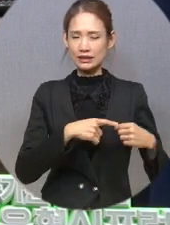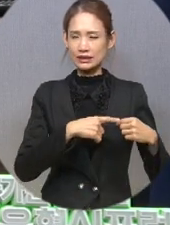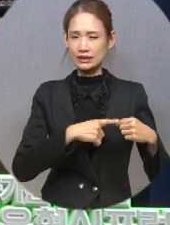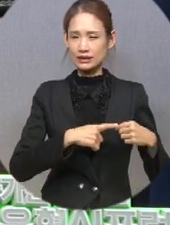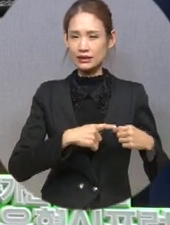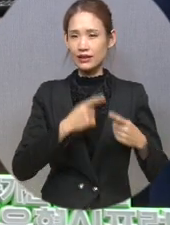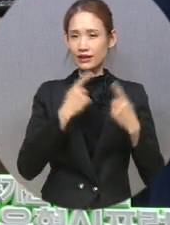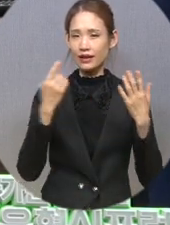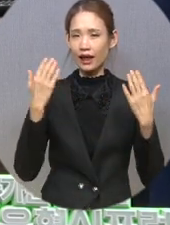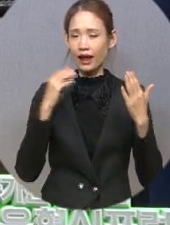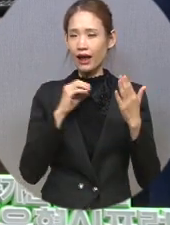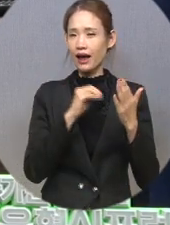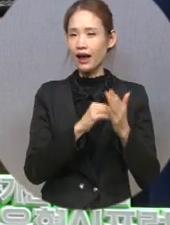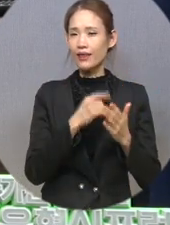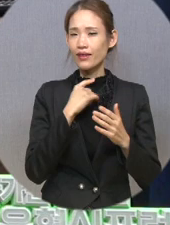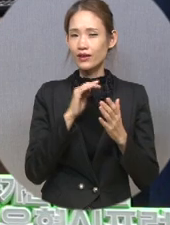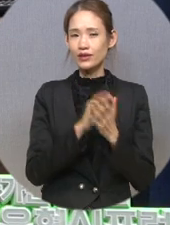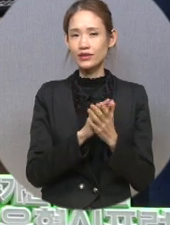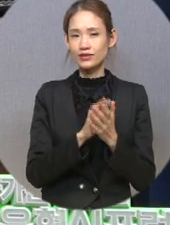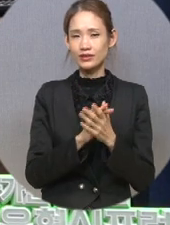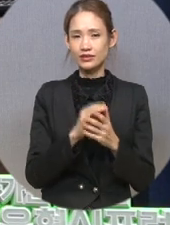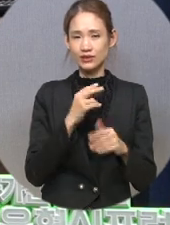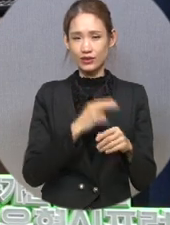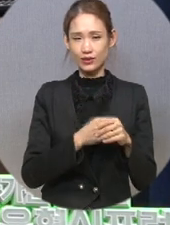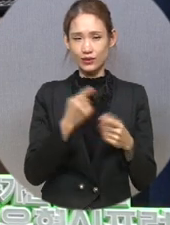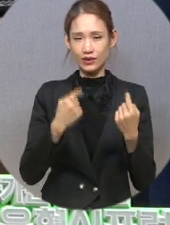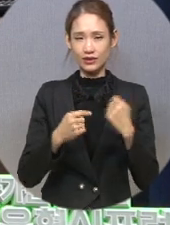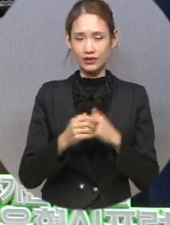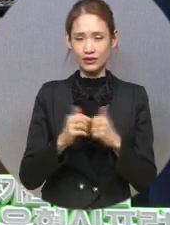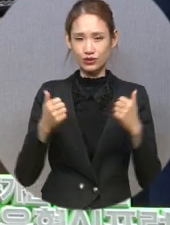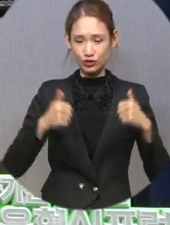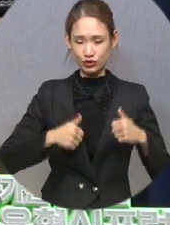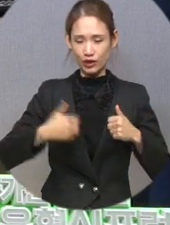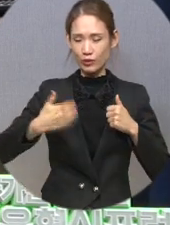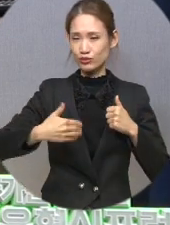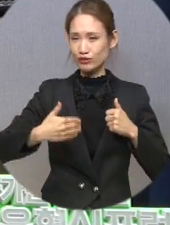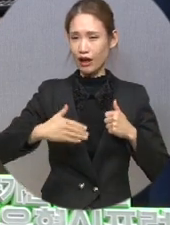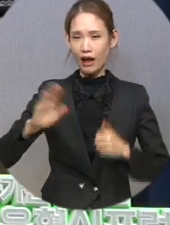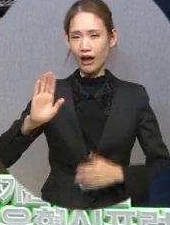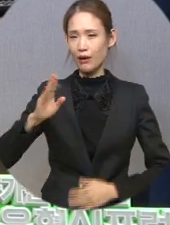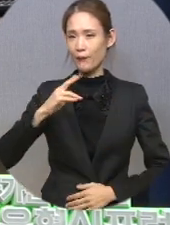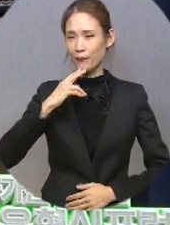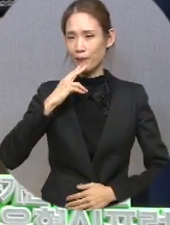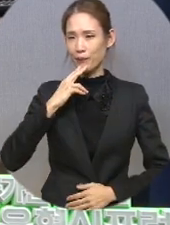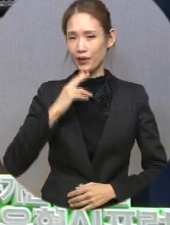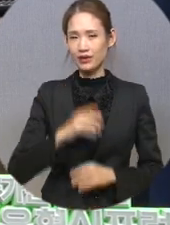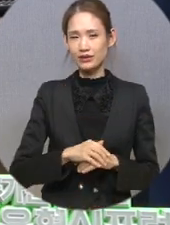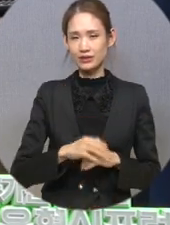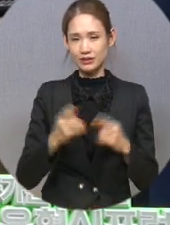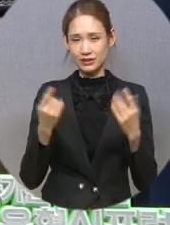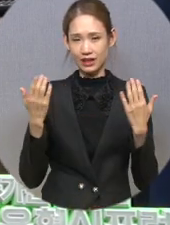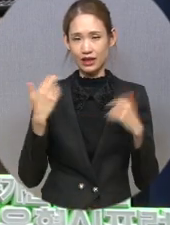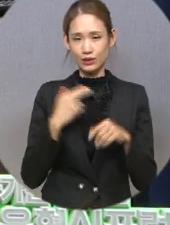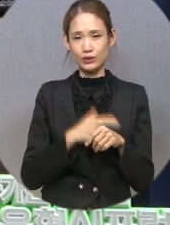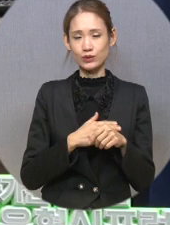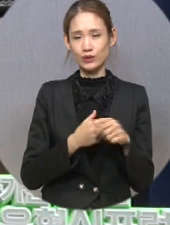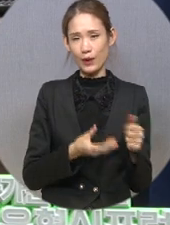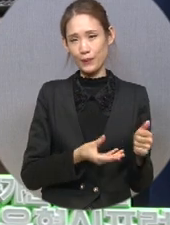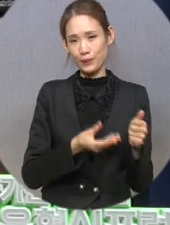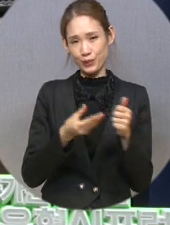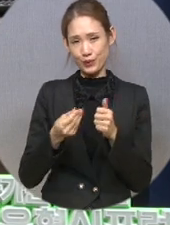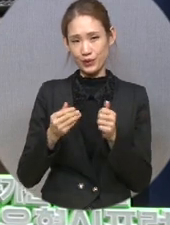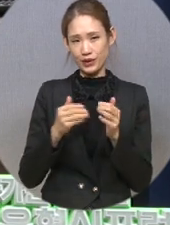친구들은 선생님한테 와서 주례 써달라는 소리를 잘 안 한다. 그러면서 이제 뭐 대학 교수님이라든가 이런 분들 모시겠죠.